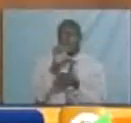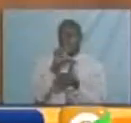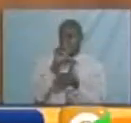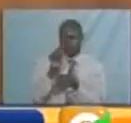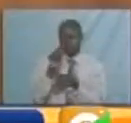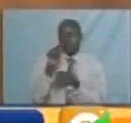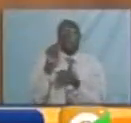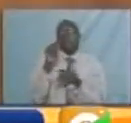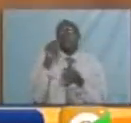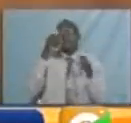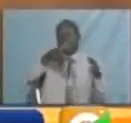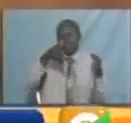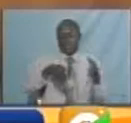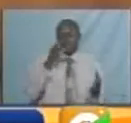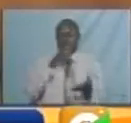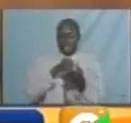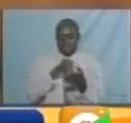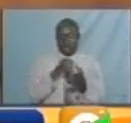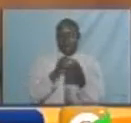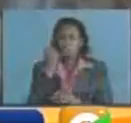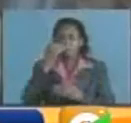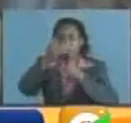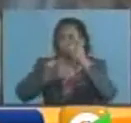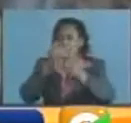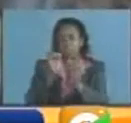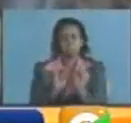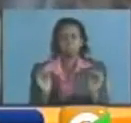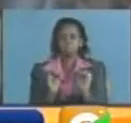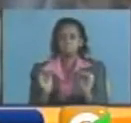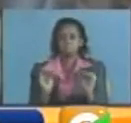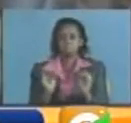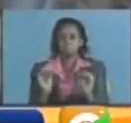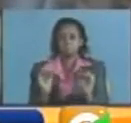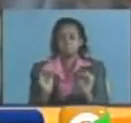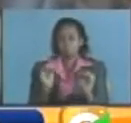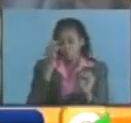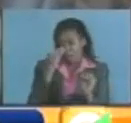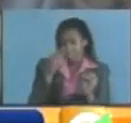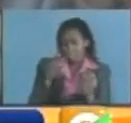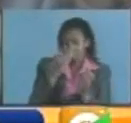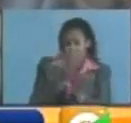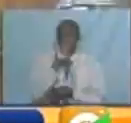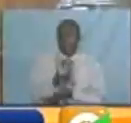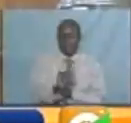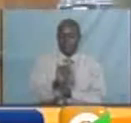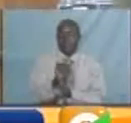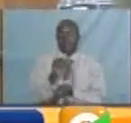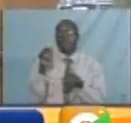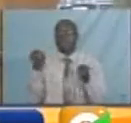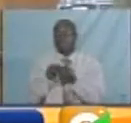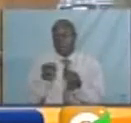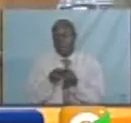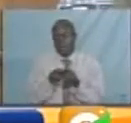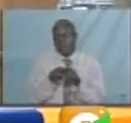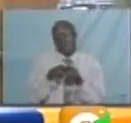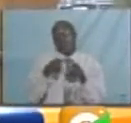ulifanyika wakati wa uchaguzi mkuu. Kwenye kikao cha leo alasiri, majaji wa mahakama ya juu wakiongozwa na rais wa mahakama hiyo jaji